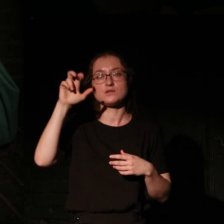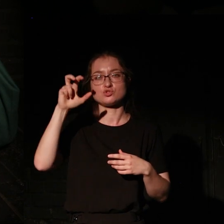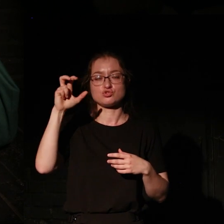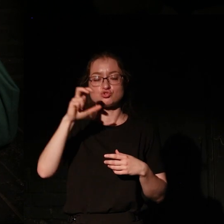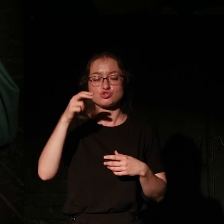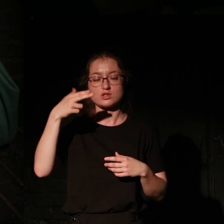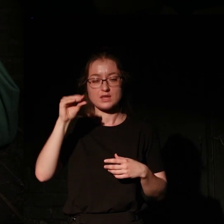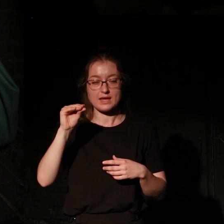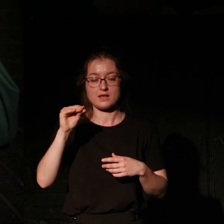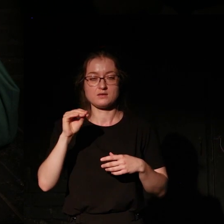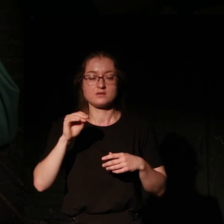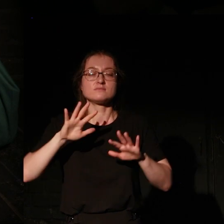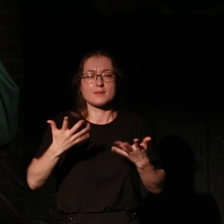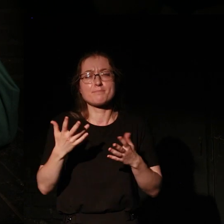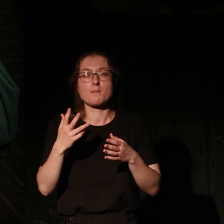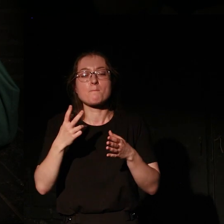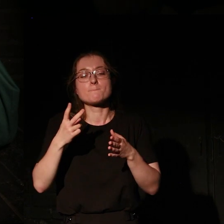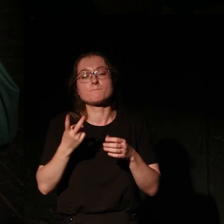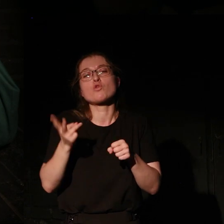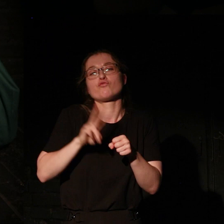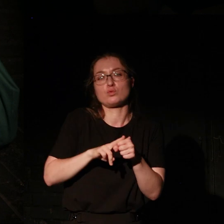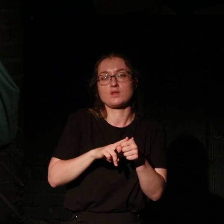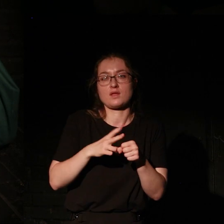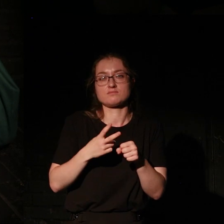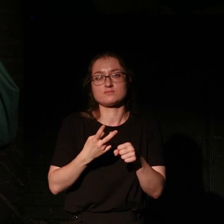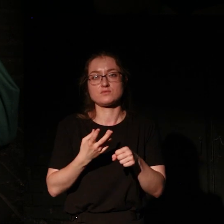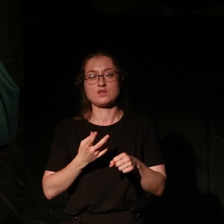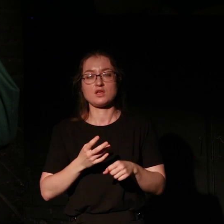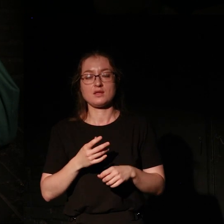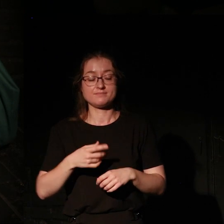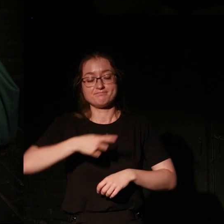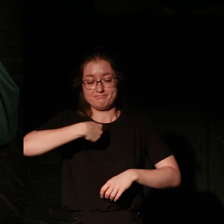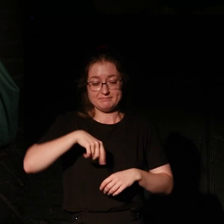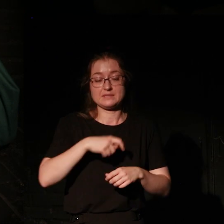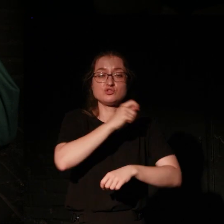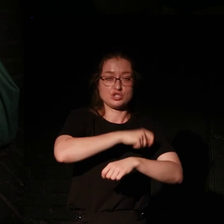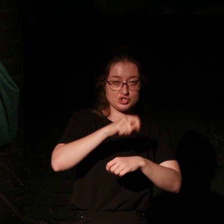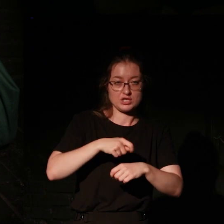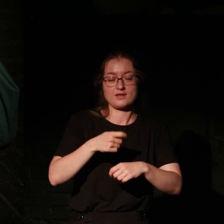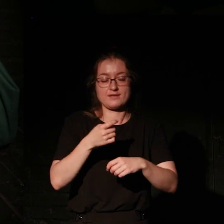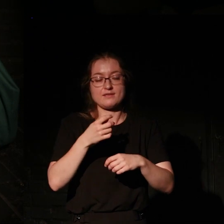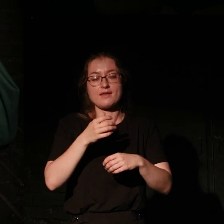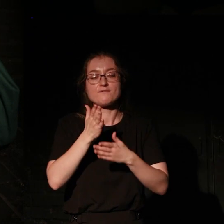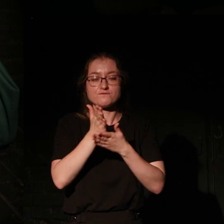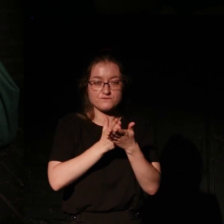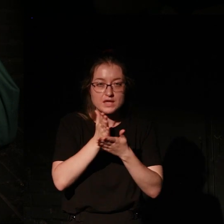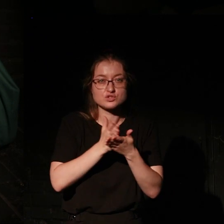że oczywiście wierzymy jako chrześcijanie, że